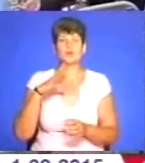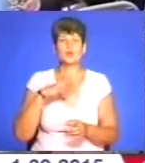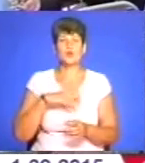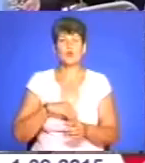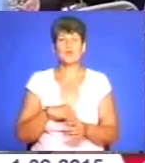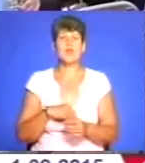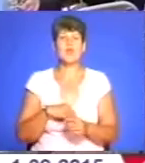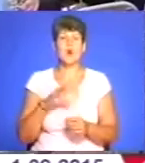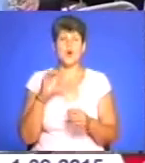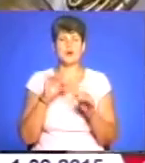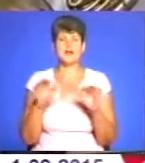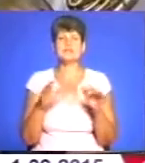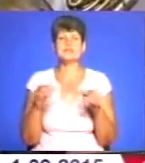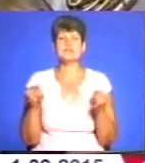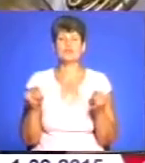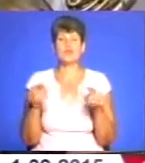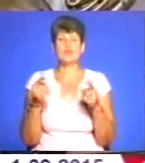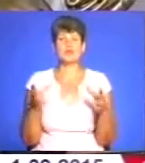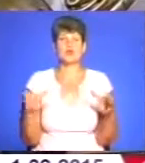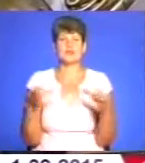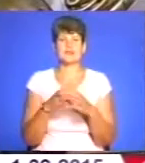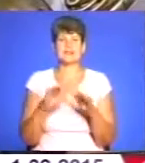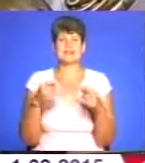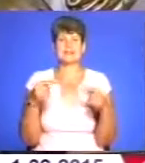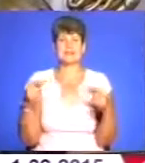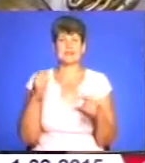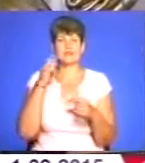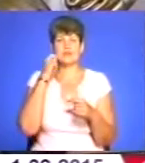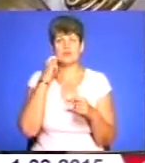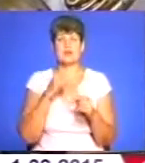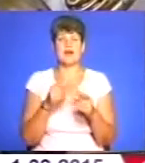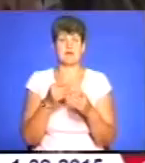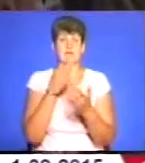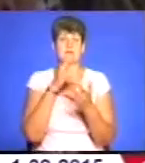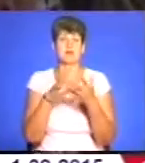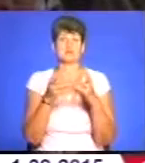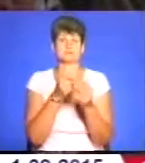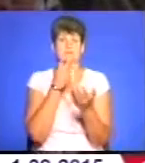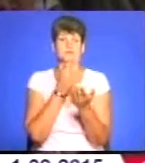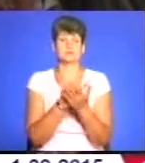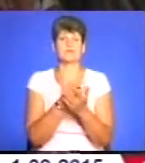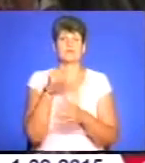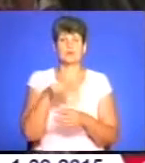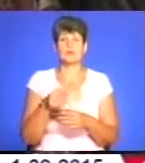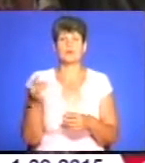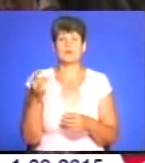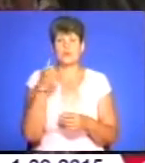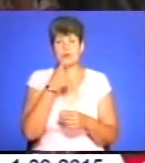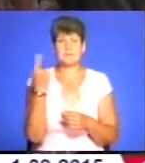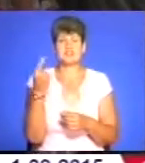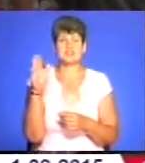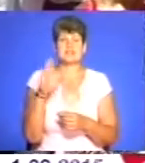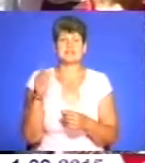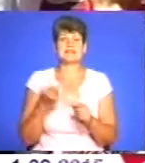3 років. Об'єднати дітей різного віку – справа нелегка. Та все ж результат очевидний. Цьогоріч, на 1 вересня, цей